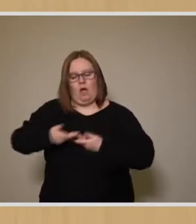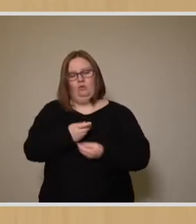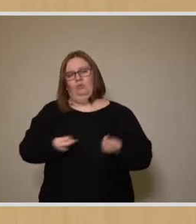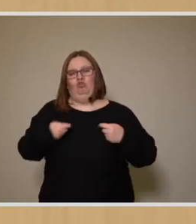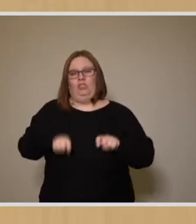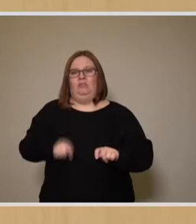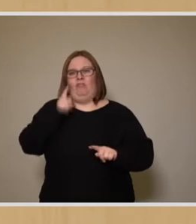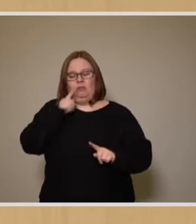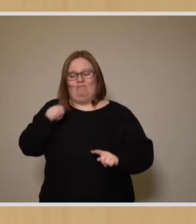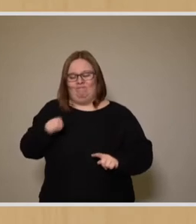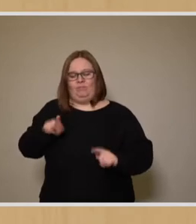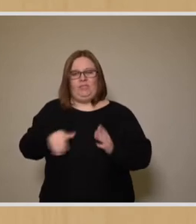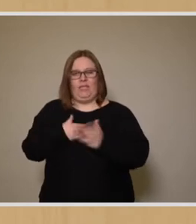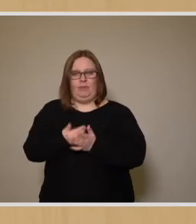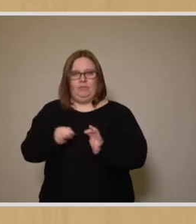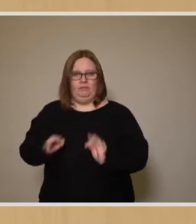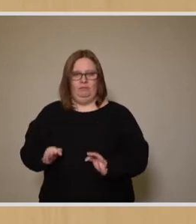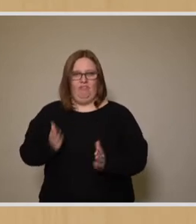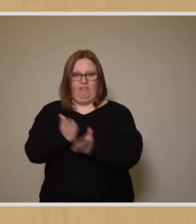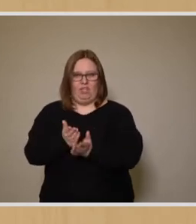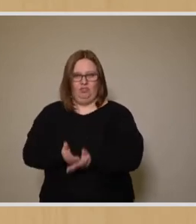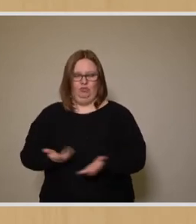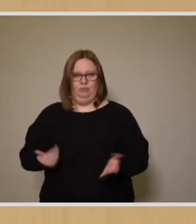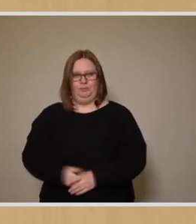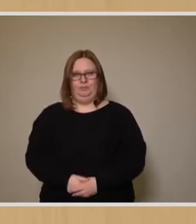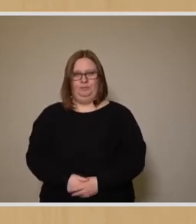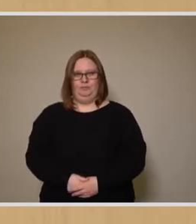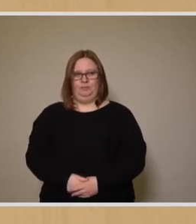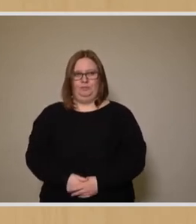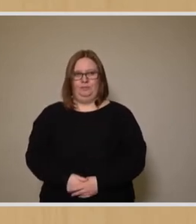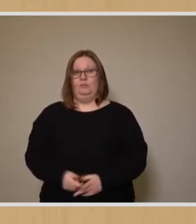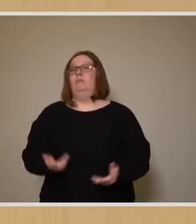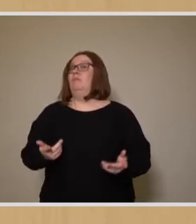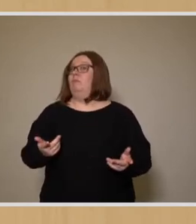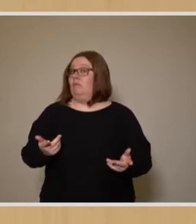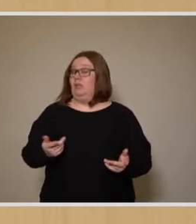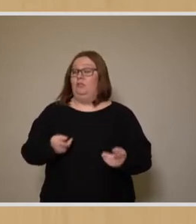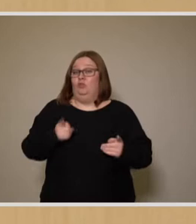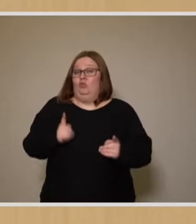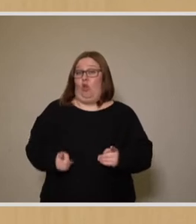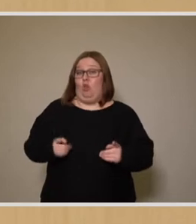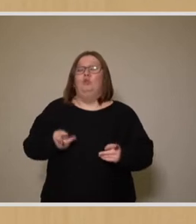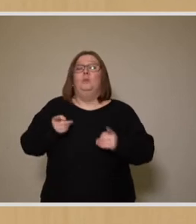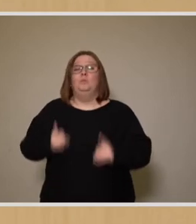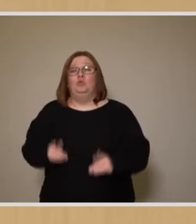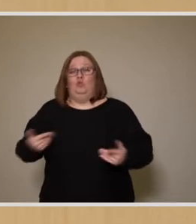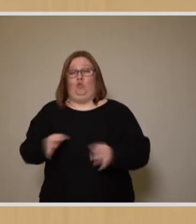werden kann, wenn eben die Ergebnisse des Bürgerforums vorliegen. Das soll und muss ermöglicht werden.